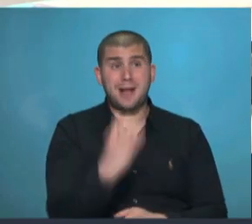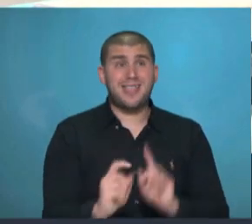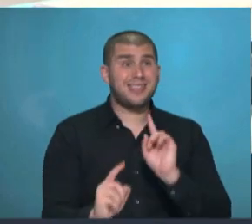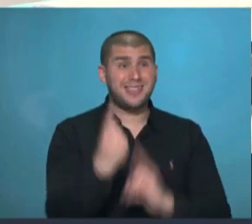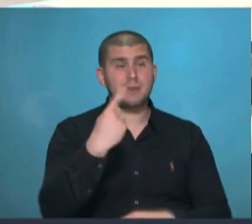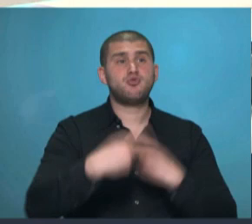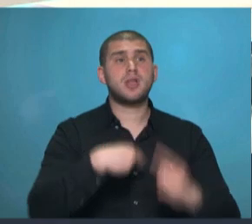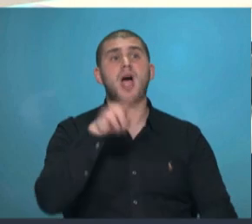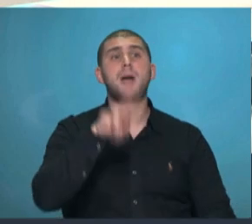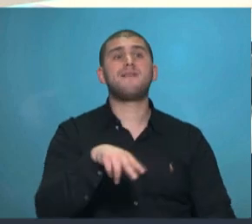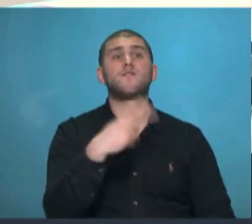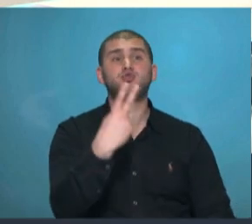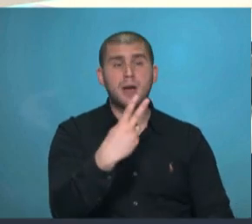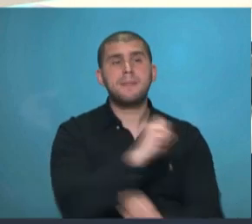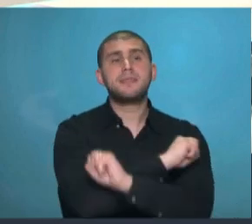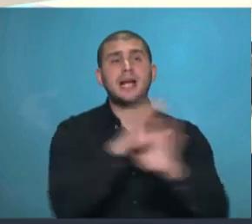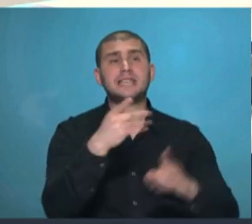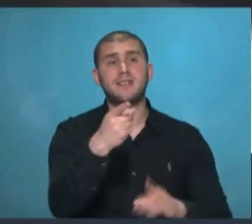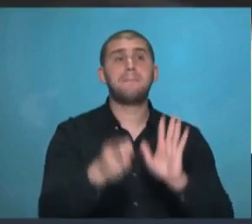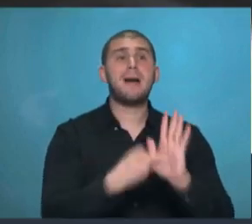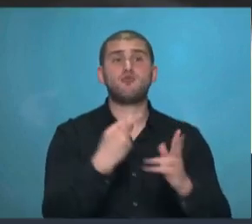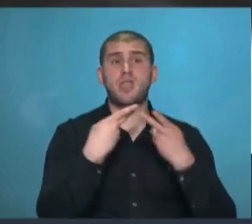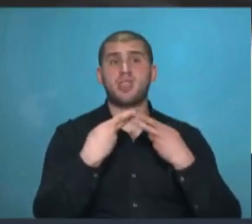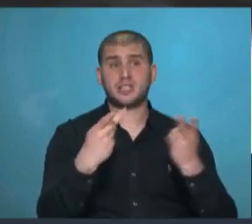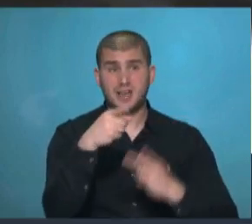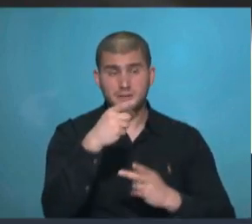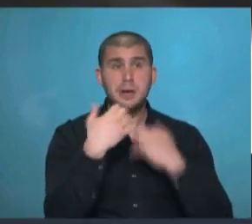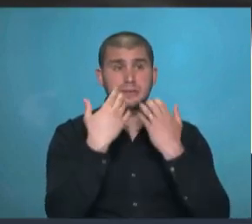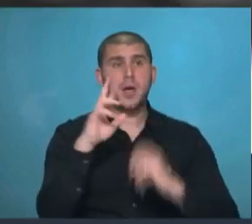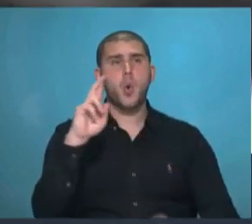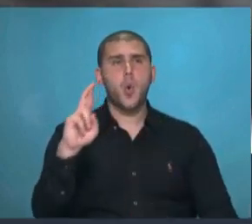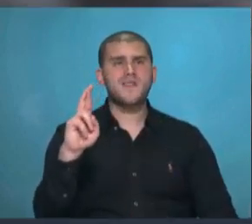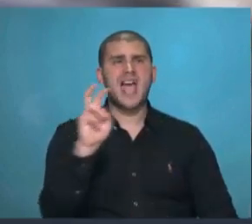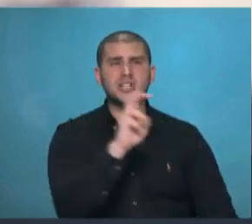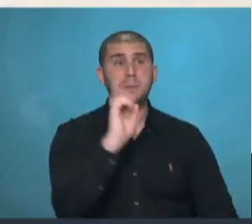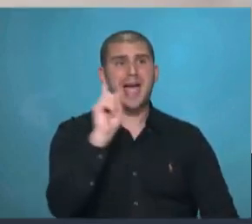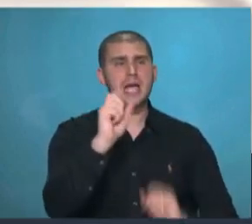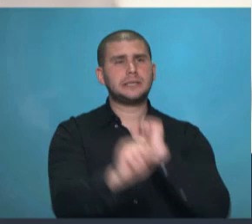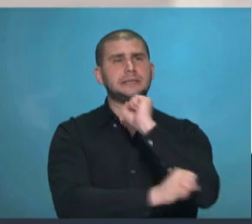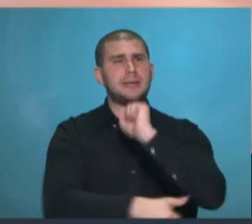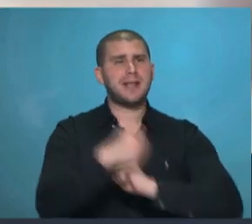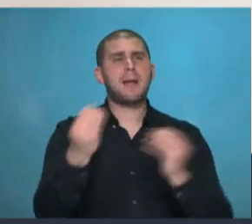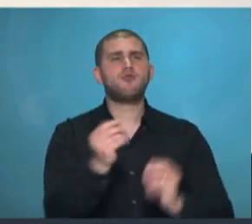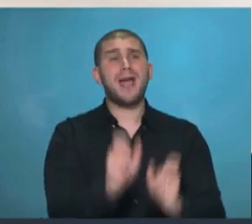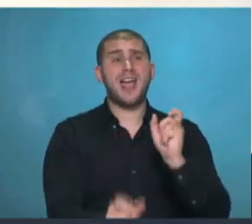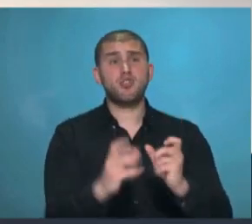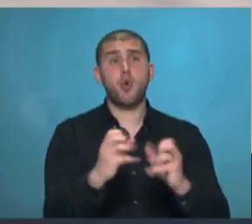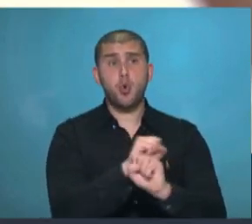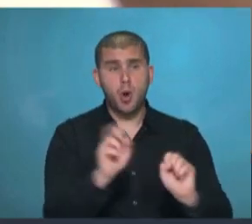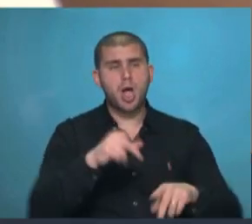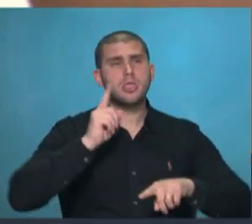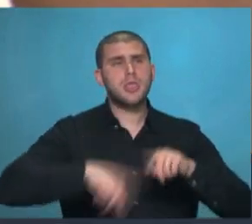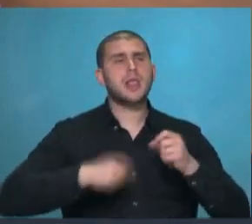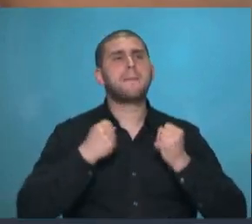משנת 2002, שנחשפת כאן בפעם הראשונה, מספר ראובן עשור, מי שהיה סמנכ"ל משאבי אנוש בקור, על תקלת